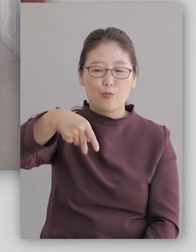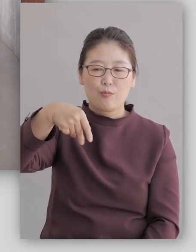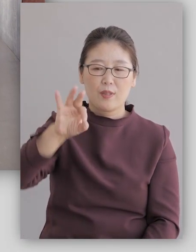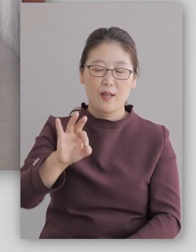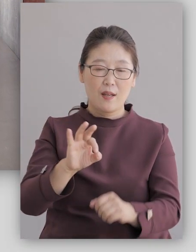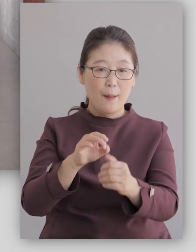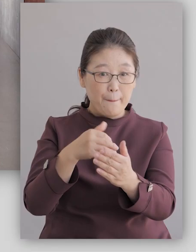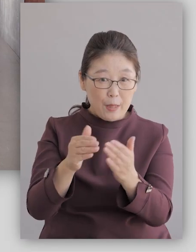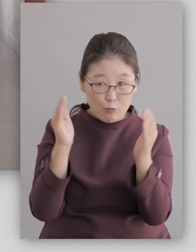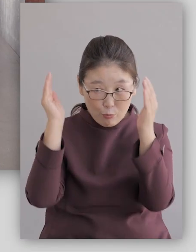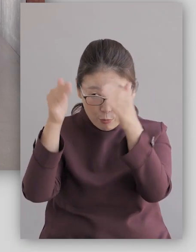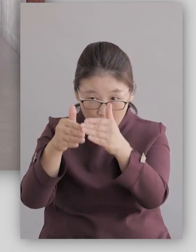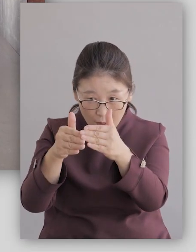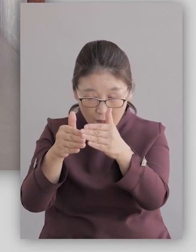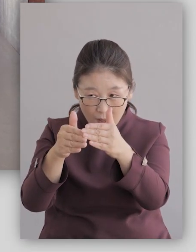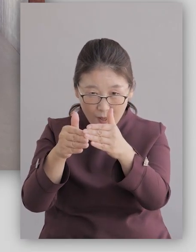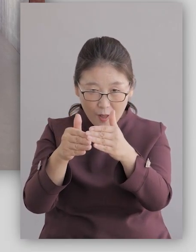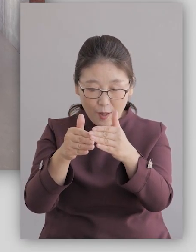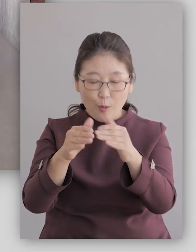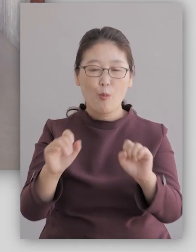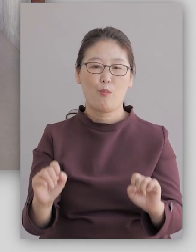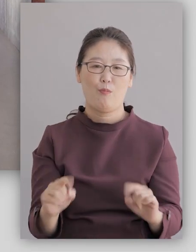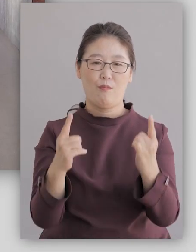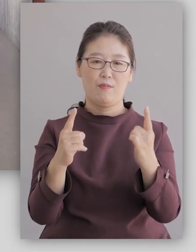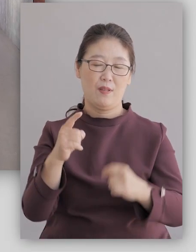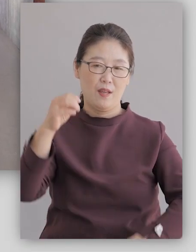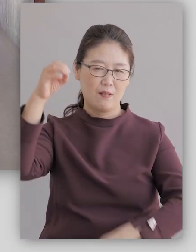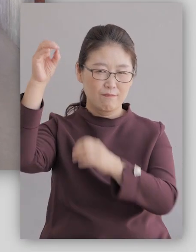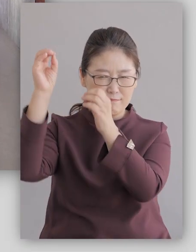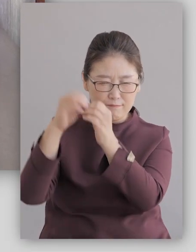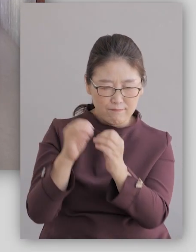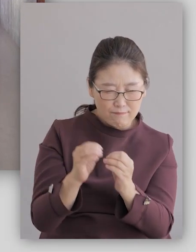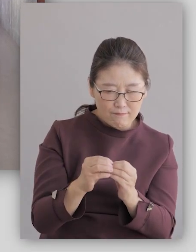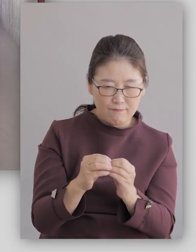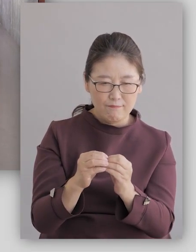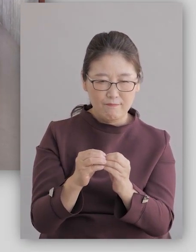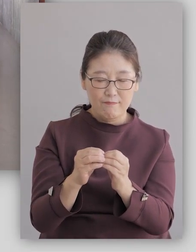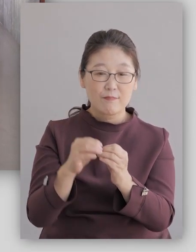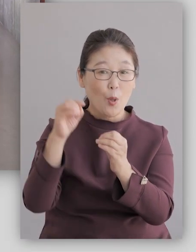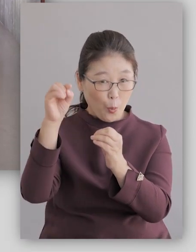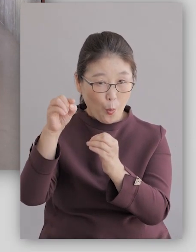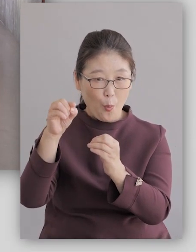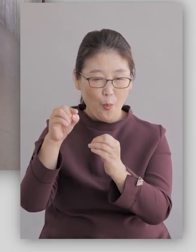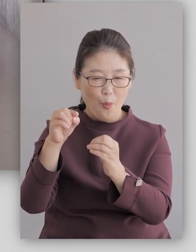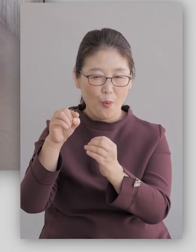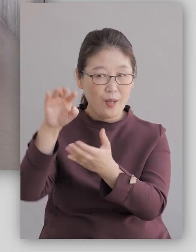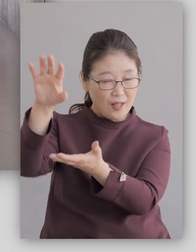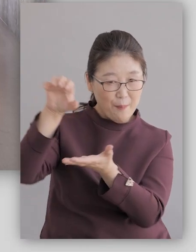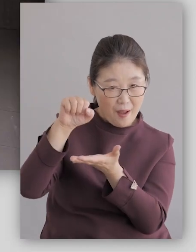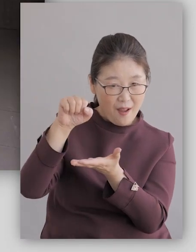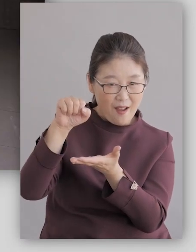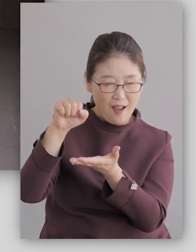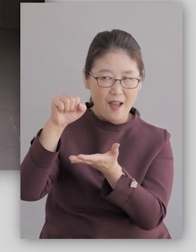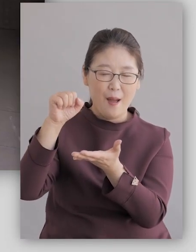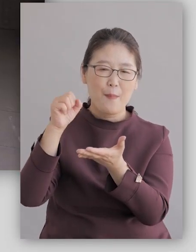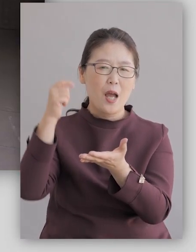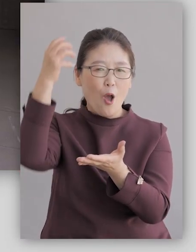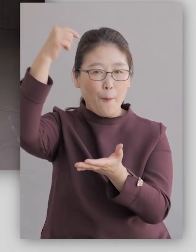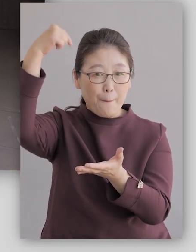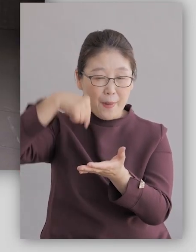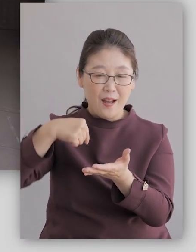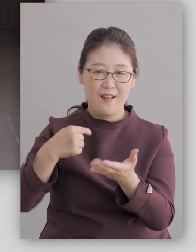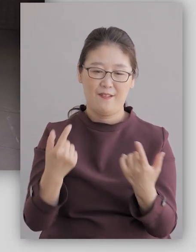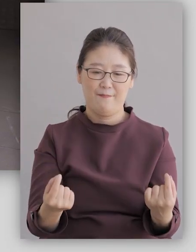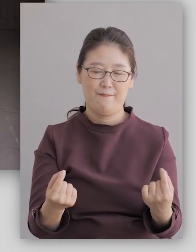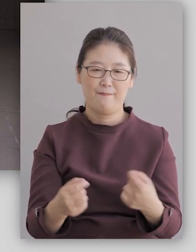하면서도 전통이라는 부분에 대해서 영광과 모티브에 대한 부분들을 이야기하고 있습니다. 이 당시만